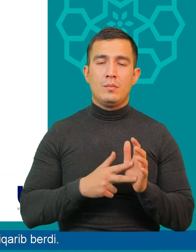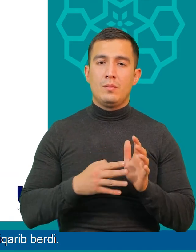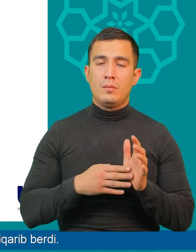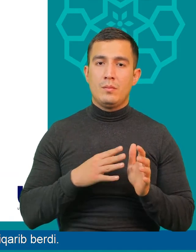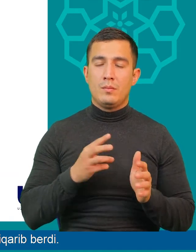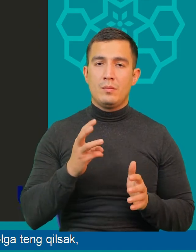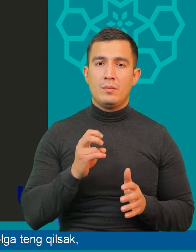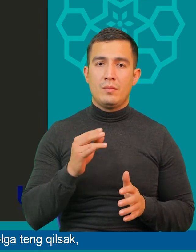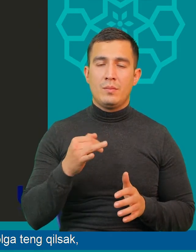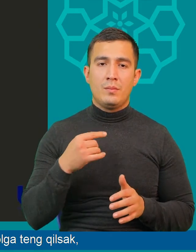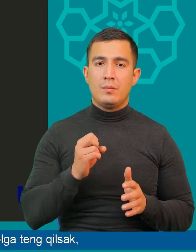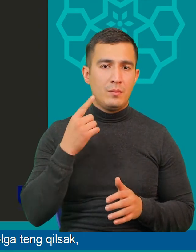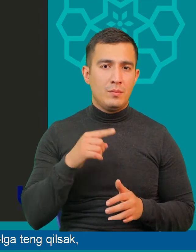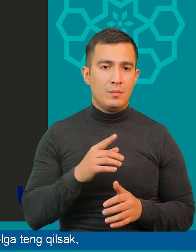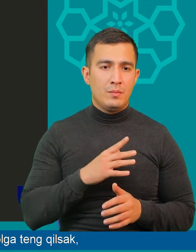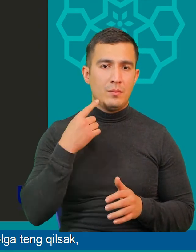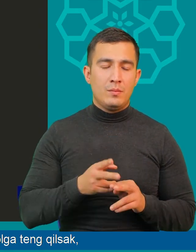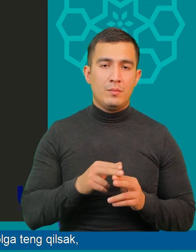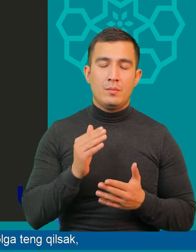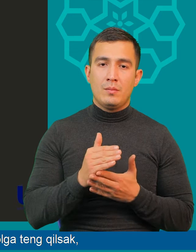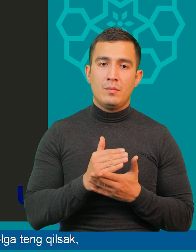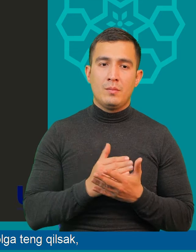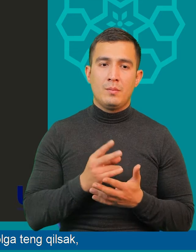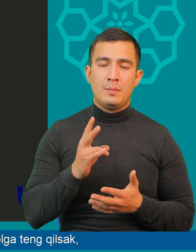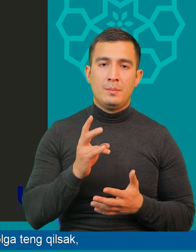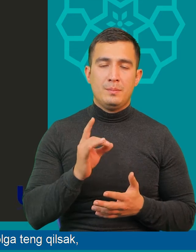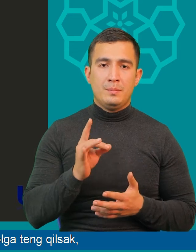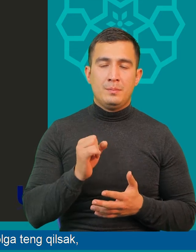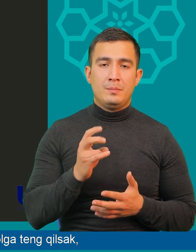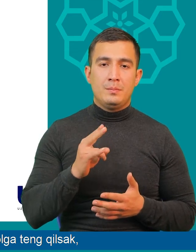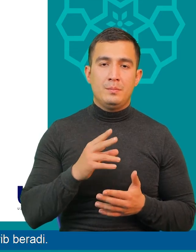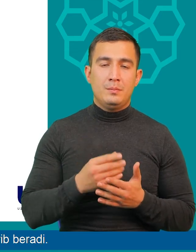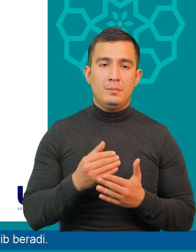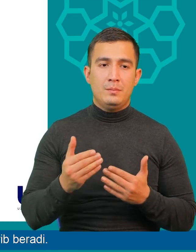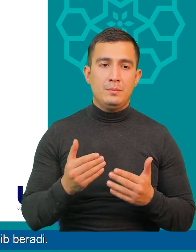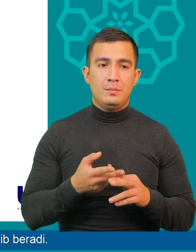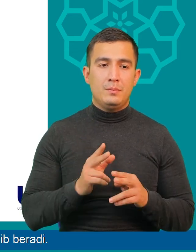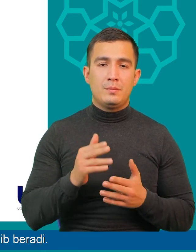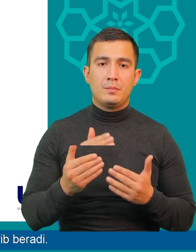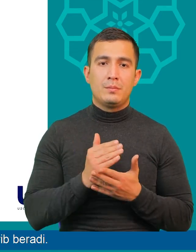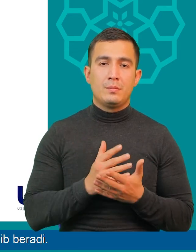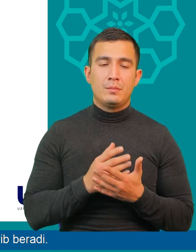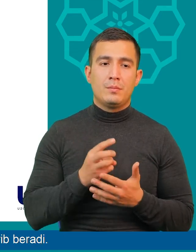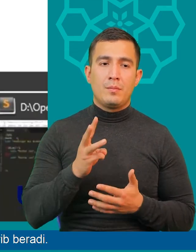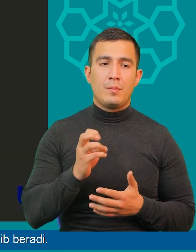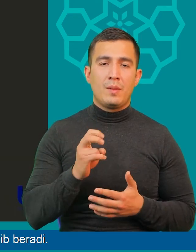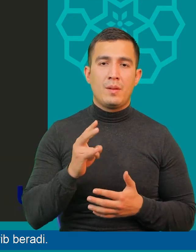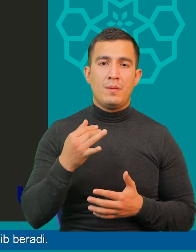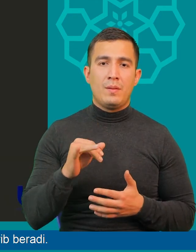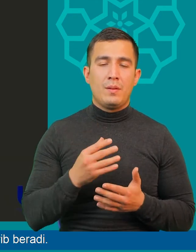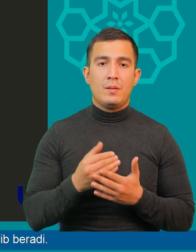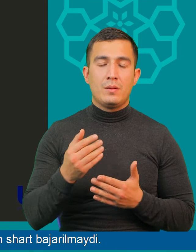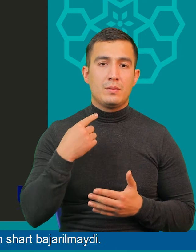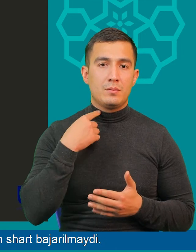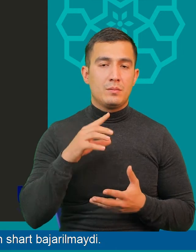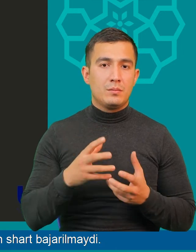manfiy son chiqarib berdi. Endi shu dasturimda random funksiyasini o'chirib, 0 qiymat yozsam, dasturni aylantirsam manfiy son degan natijani